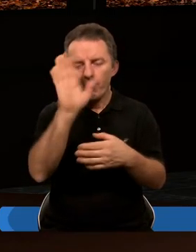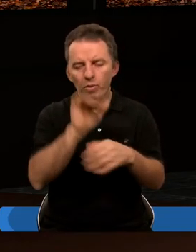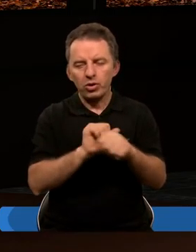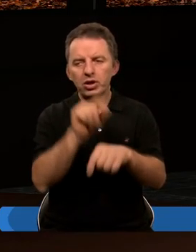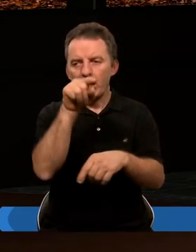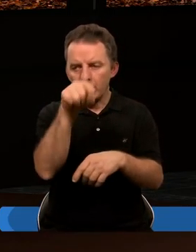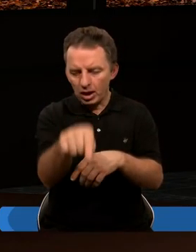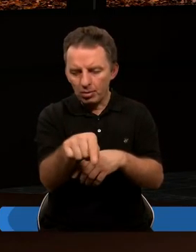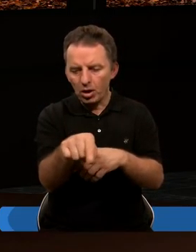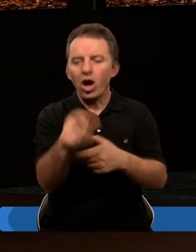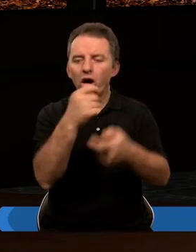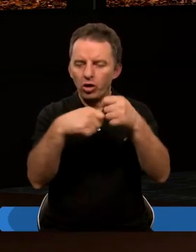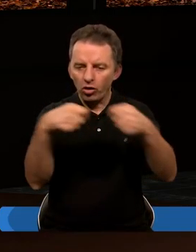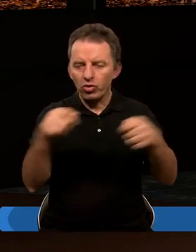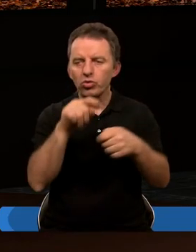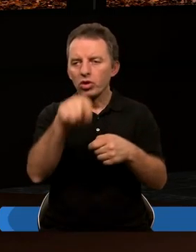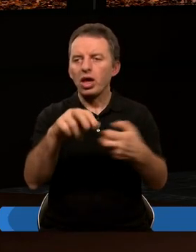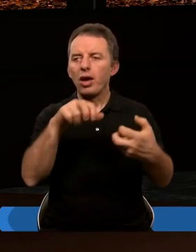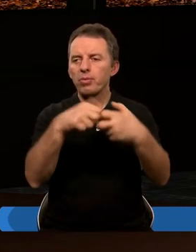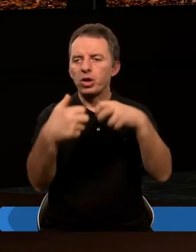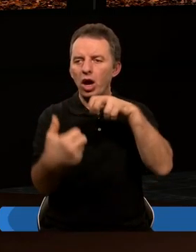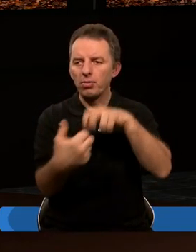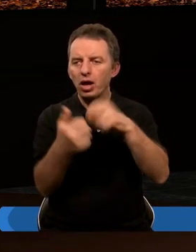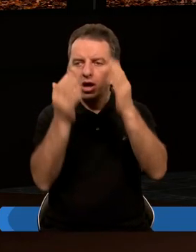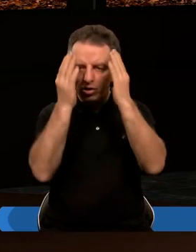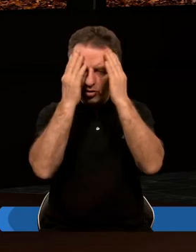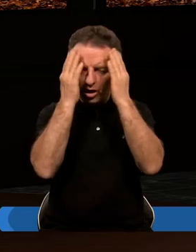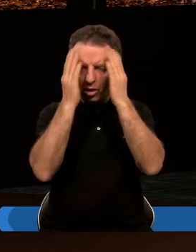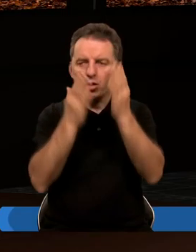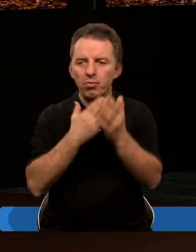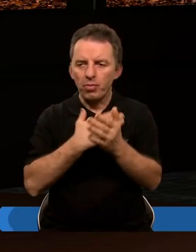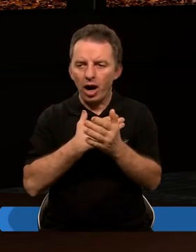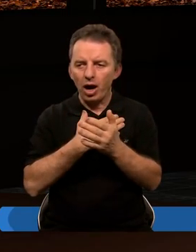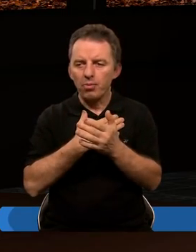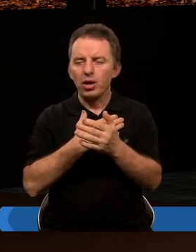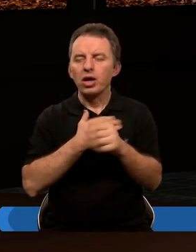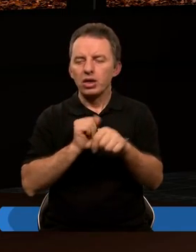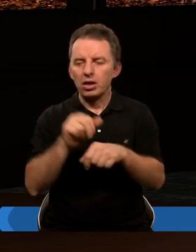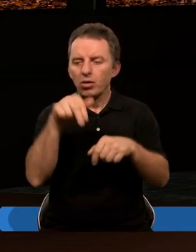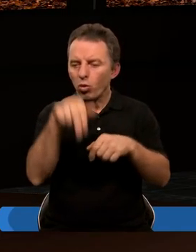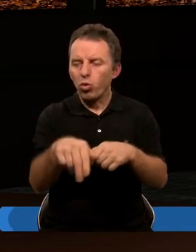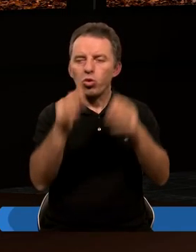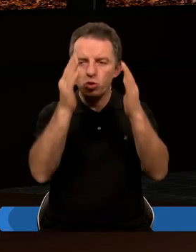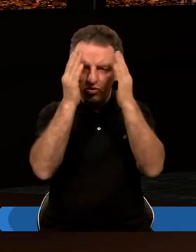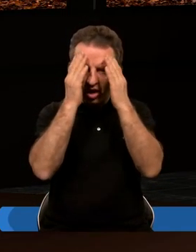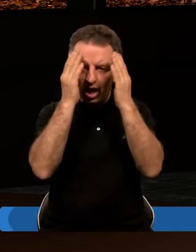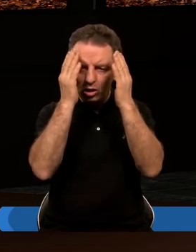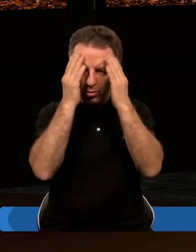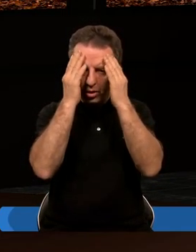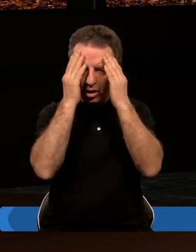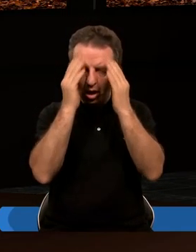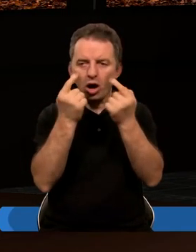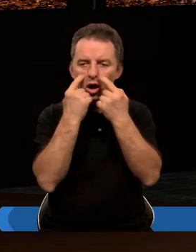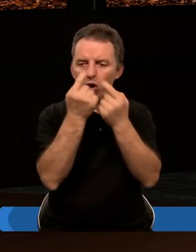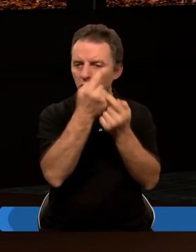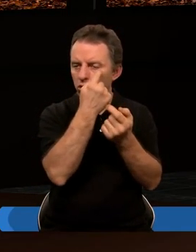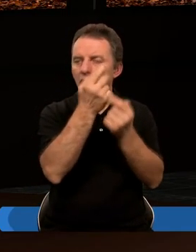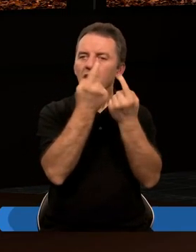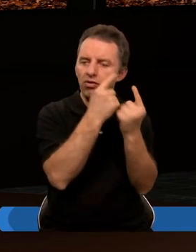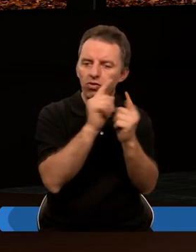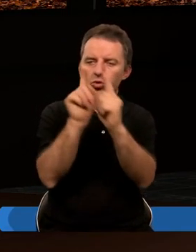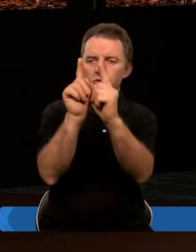tym, który rozwiązuje problemy, których świadomość mamy wtedy, kiedy jesteśmy już uświadomieni. I znowu nasze oczy są zwrócone na